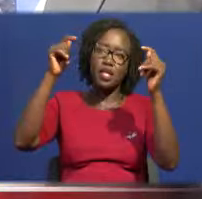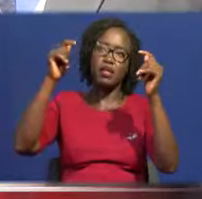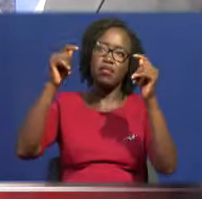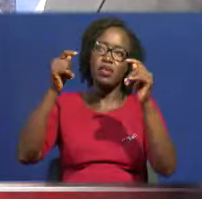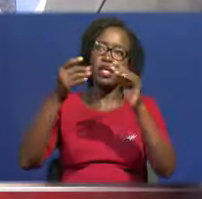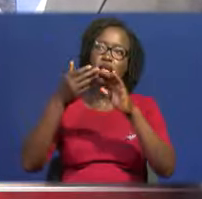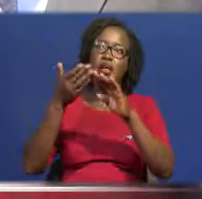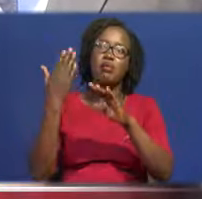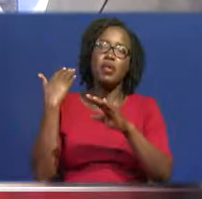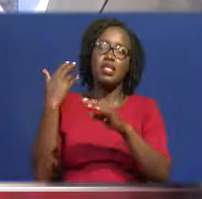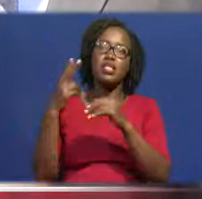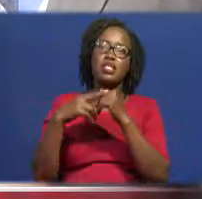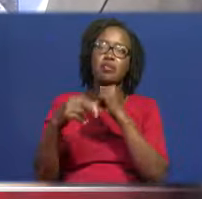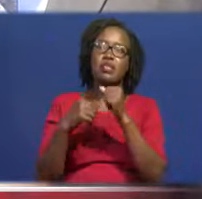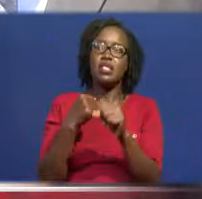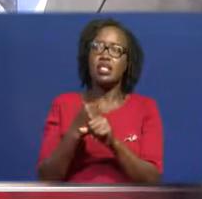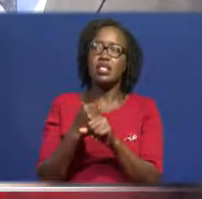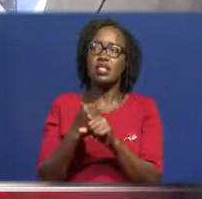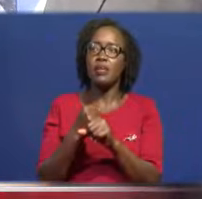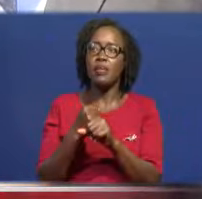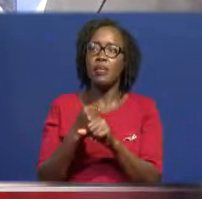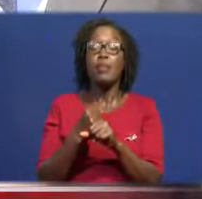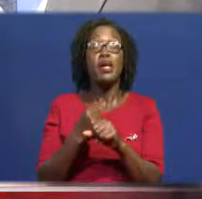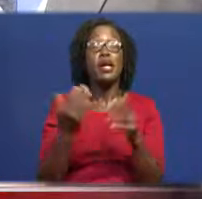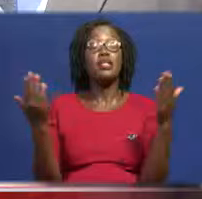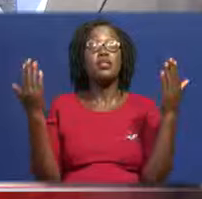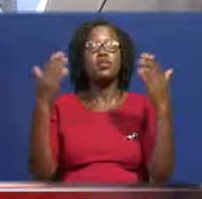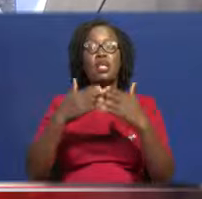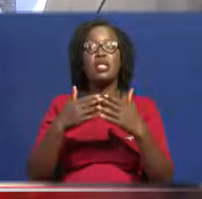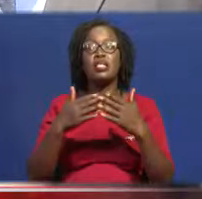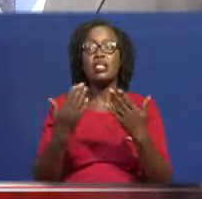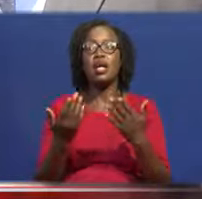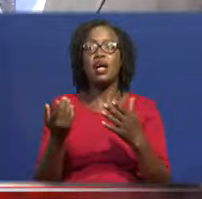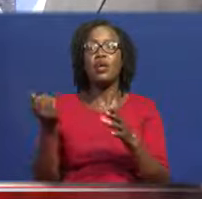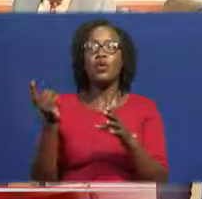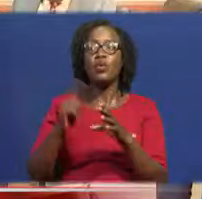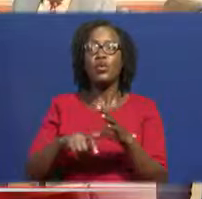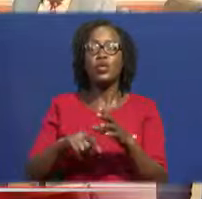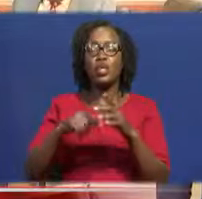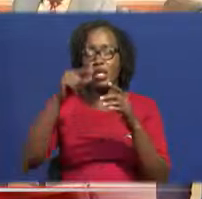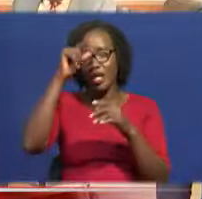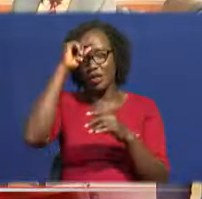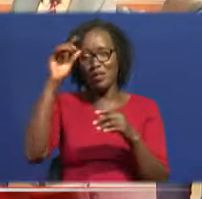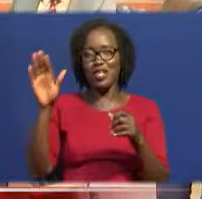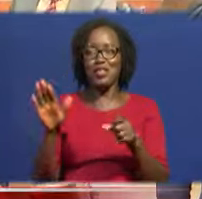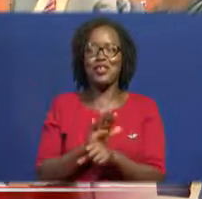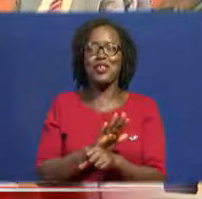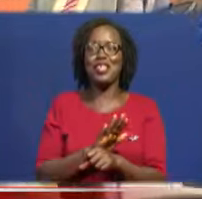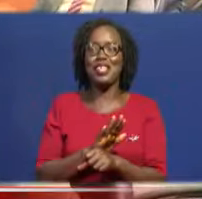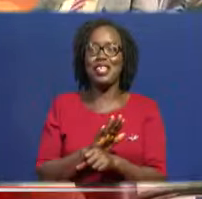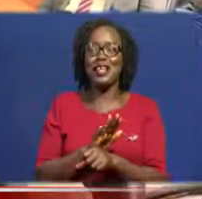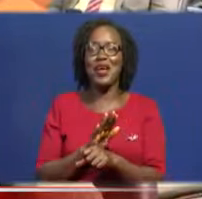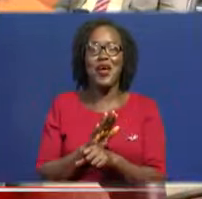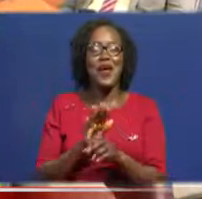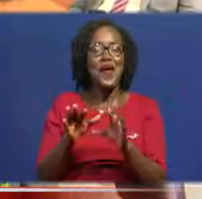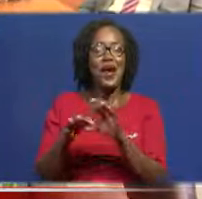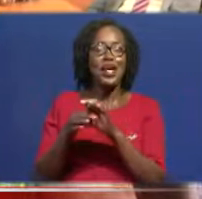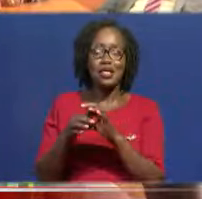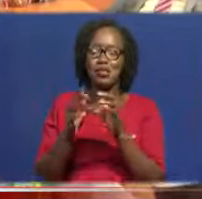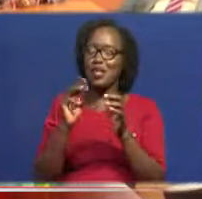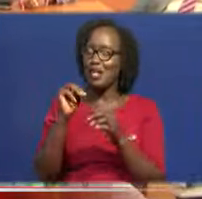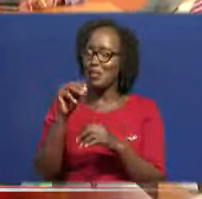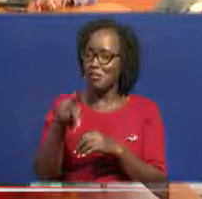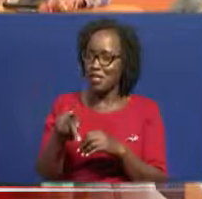last 7 years, and tonight we will join them fully. Wabunge wa mrengo wa Azimio wakiongozwa na